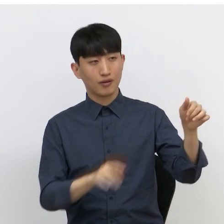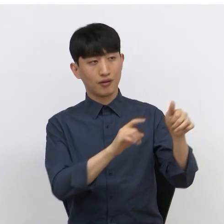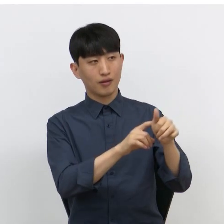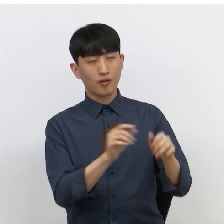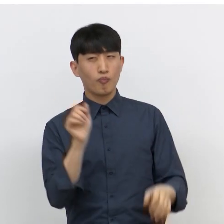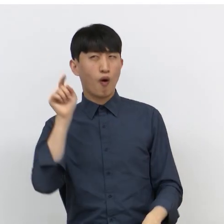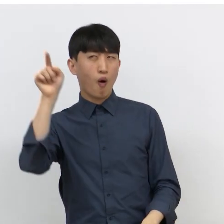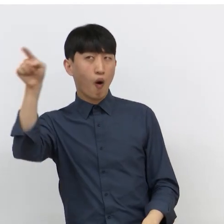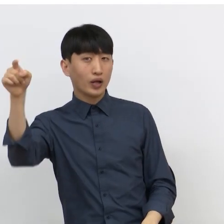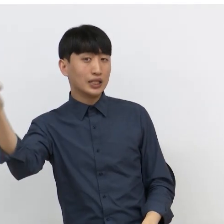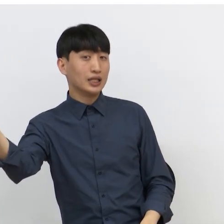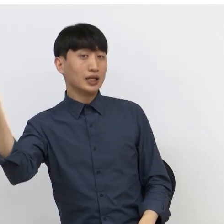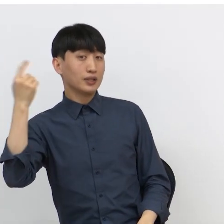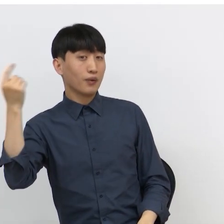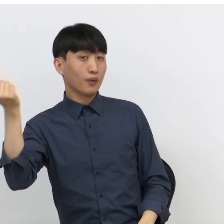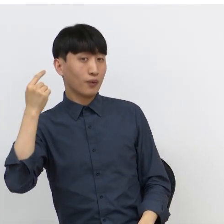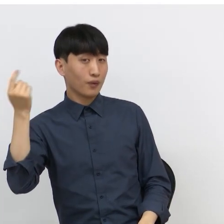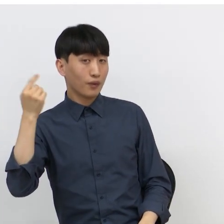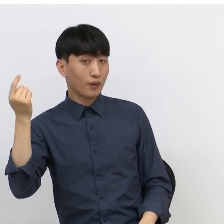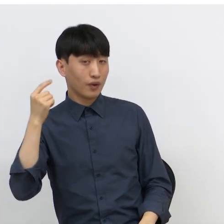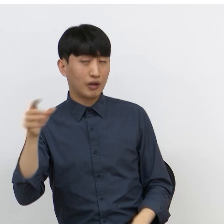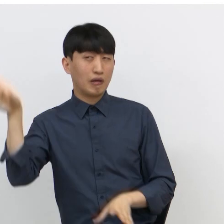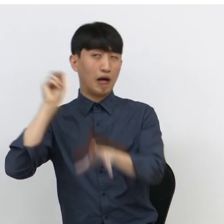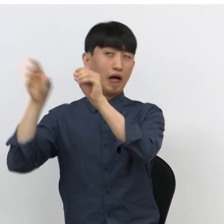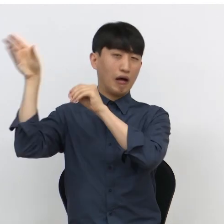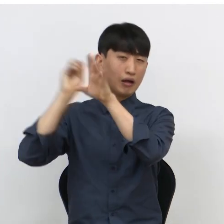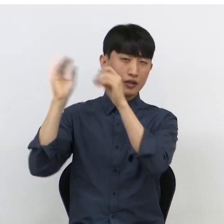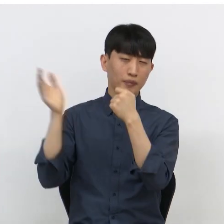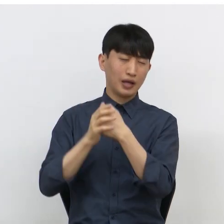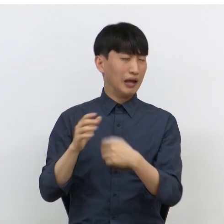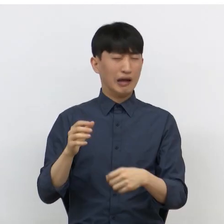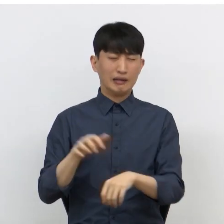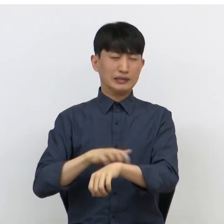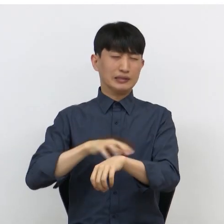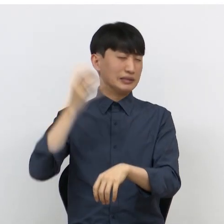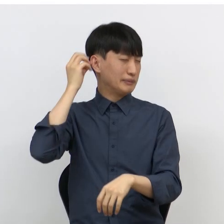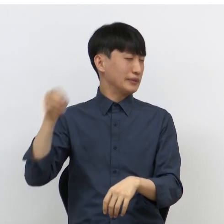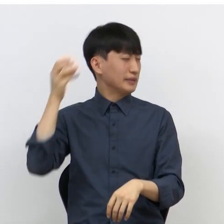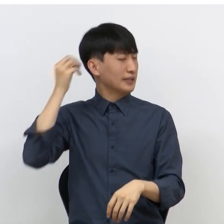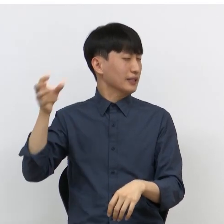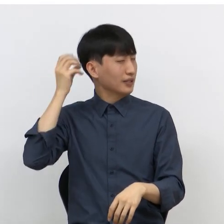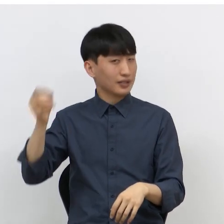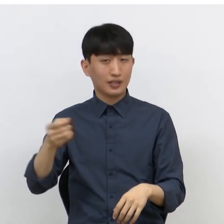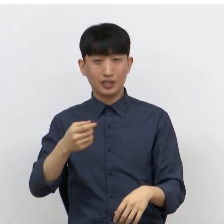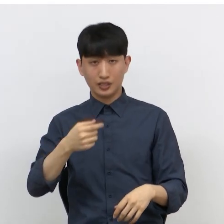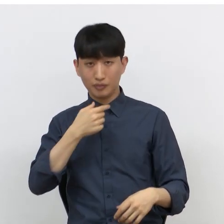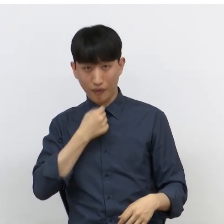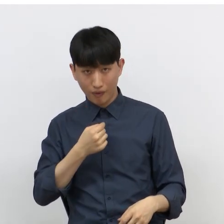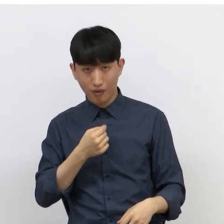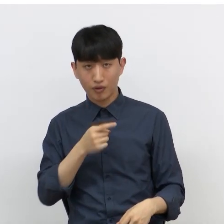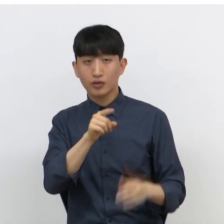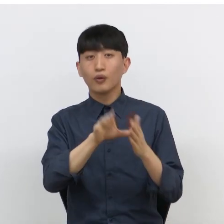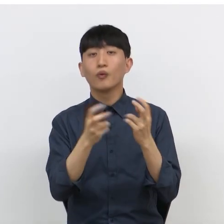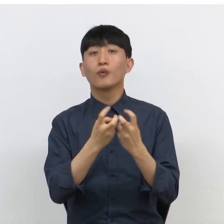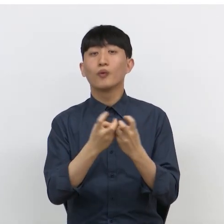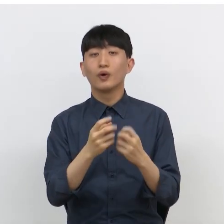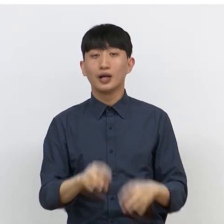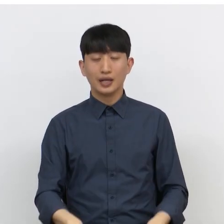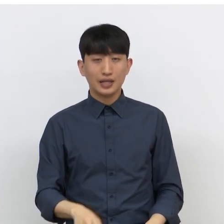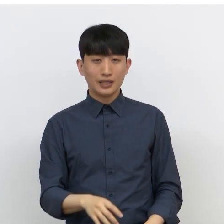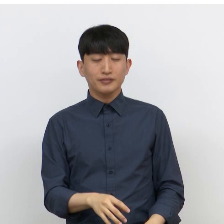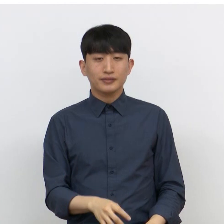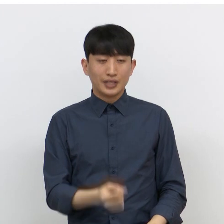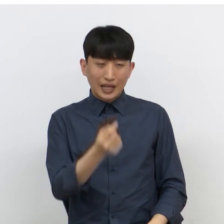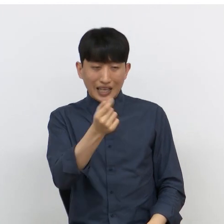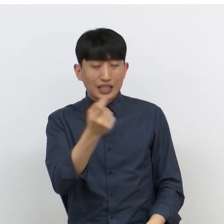되게 그 소리가 너무 시끄럽대요. 그래서 계속 빼려고 그래요. 그런 경우는 어떻게 해야 돼요? 작은 소리를 못 듣게 해줘야 되죠. 그런 경우는